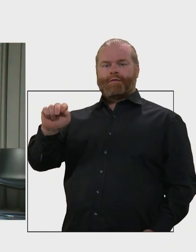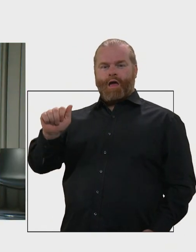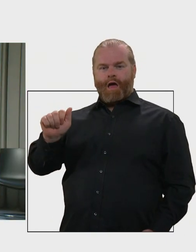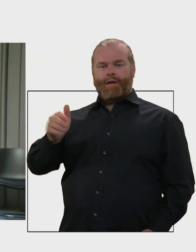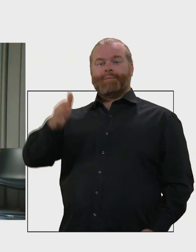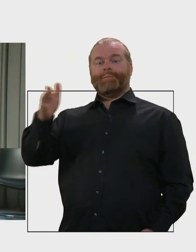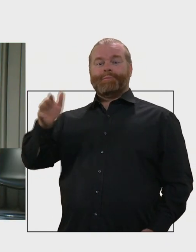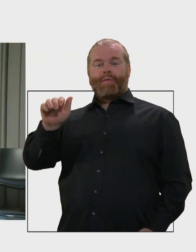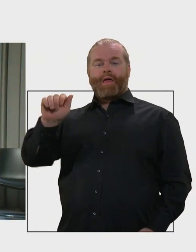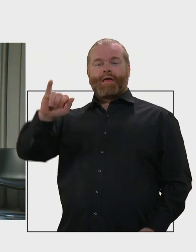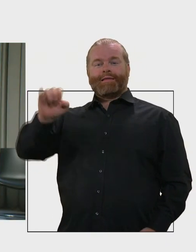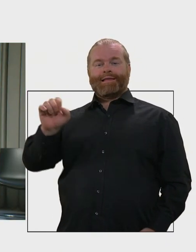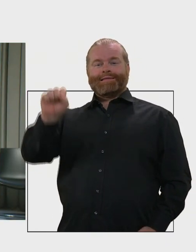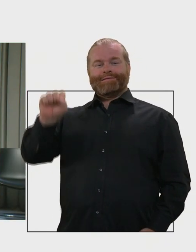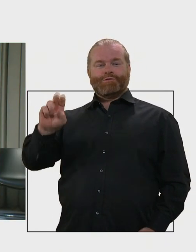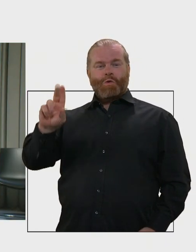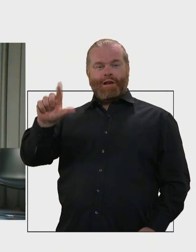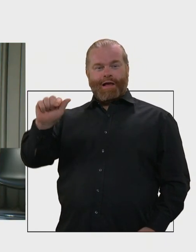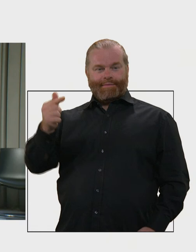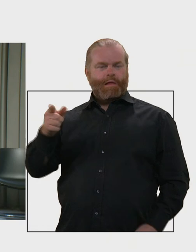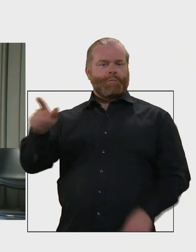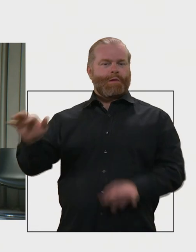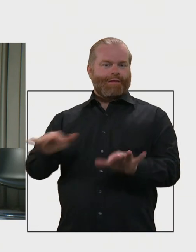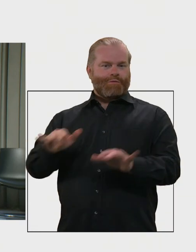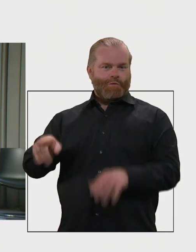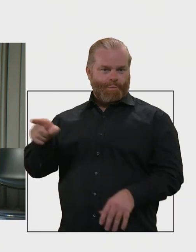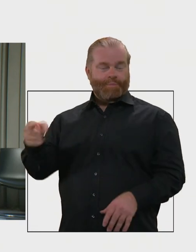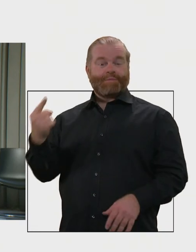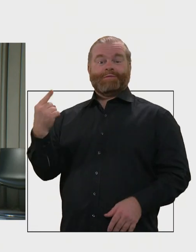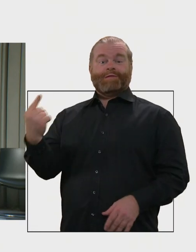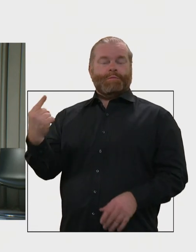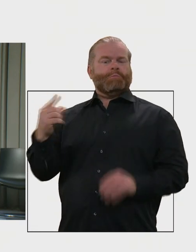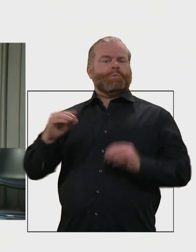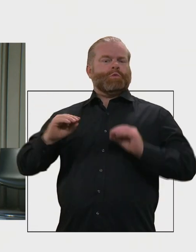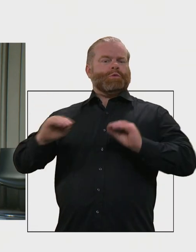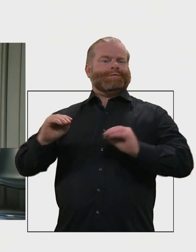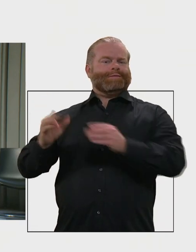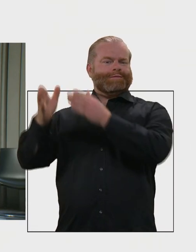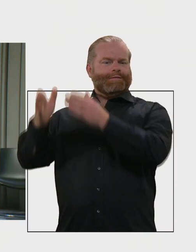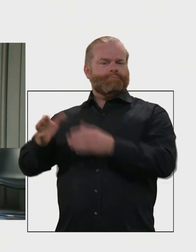Musiktheorie, hat auch studiert